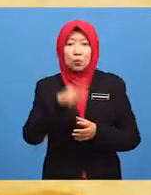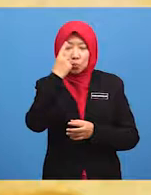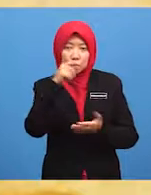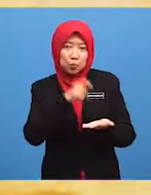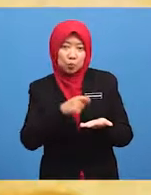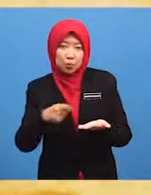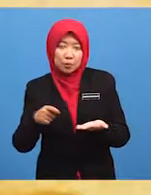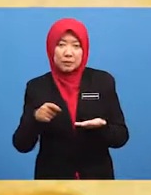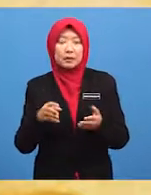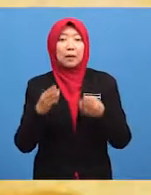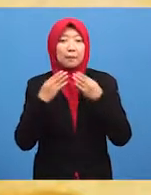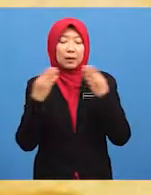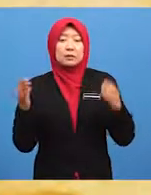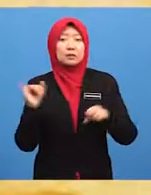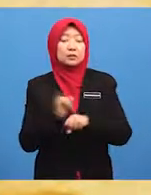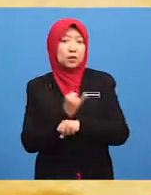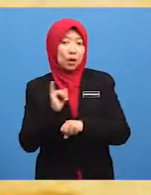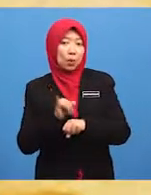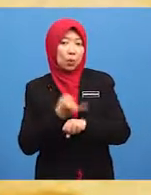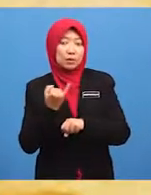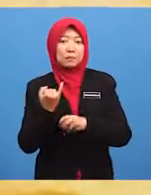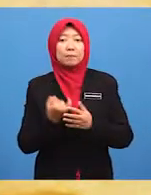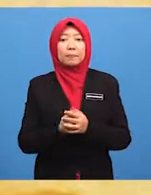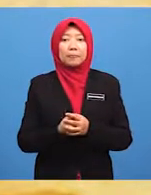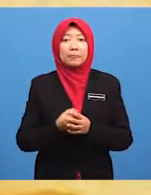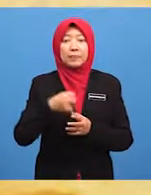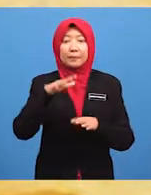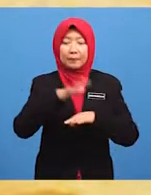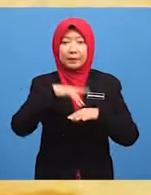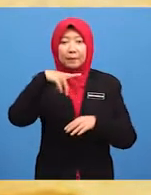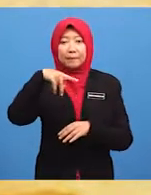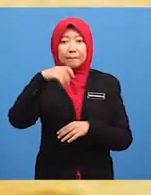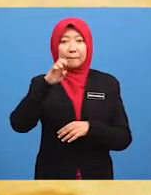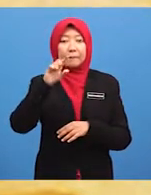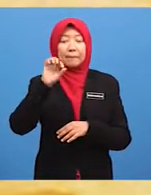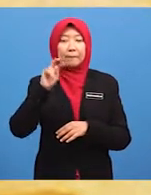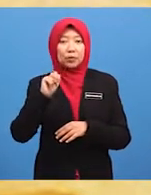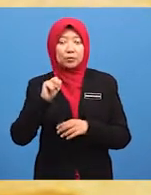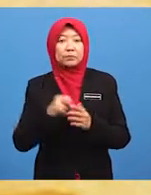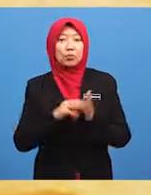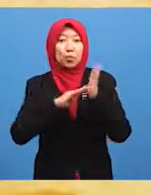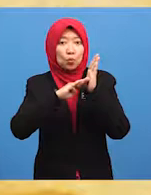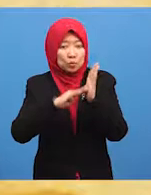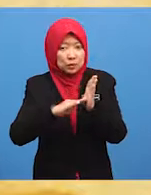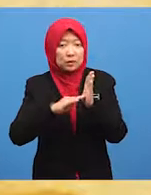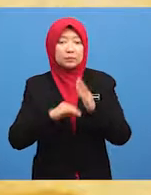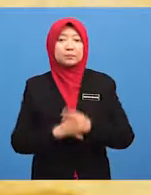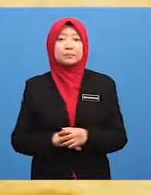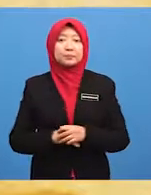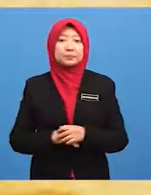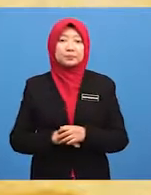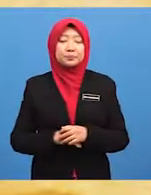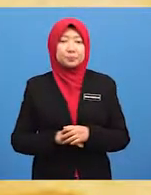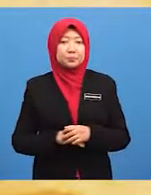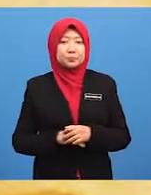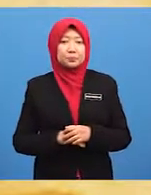menulis bahasa Jawa dikenali sebagai tulisan pegon. Bukti penggunaan bahasa dan tulisan